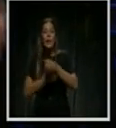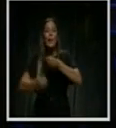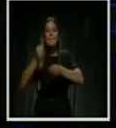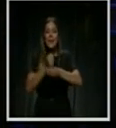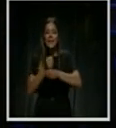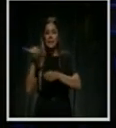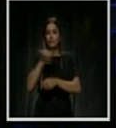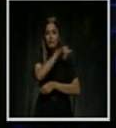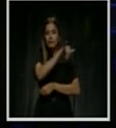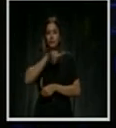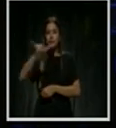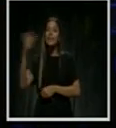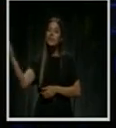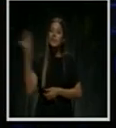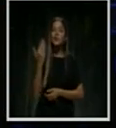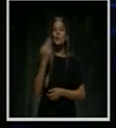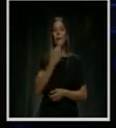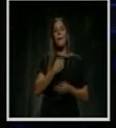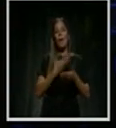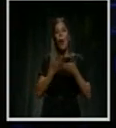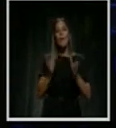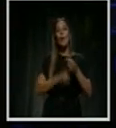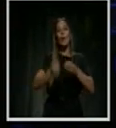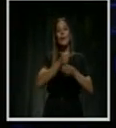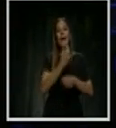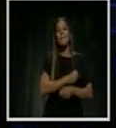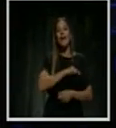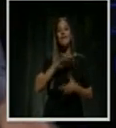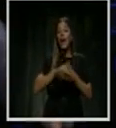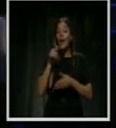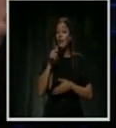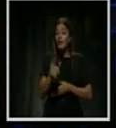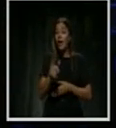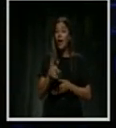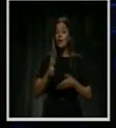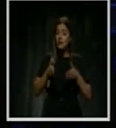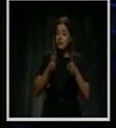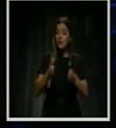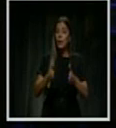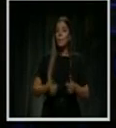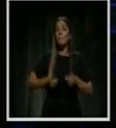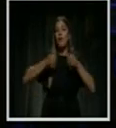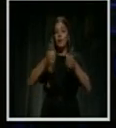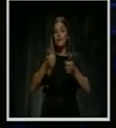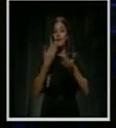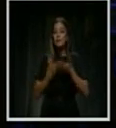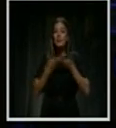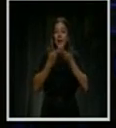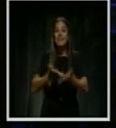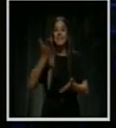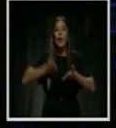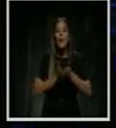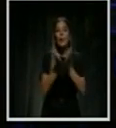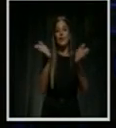avjazzjoni jiġu jinvestu ġewwa pajjiżna u dan is-settur tant importanti tal-MROs jibqa' joħloq opportunitajiet insaħħu l-MCAST